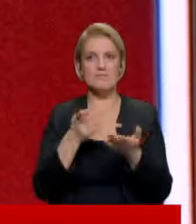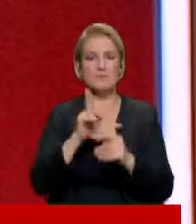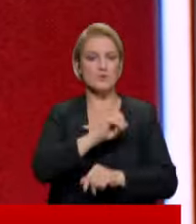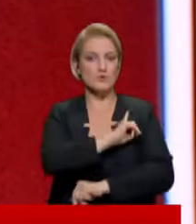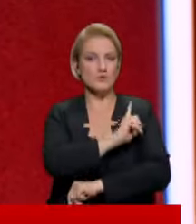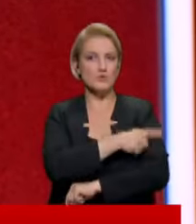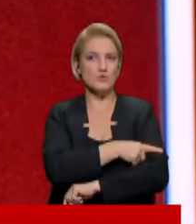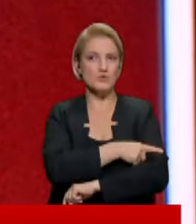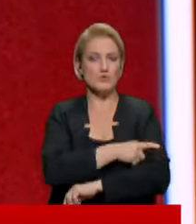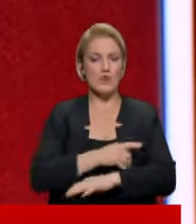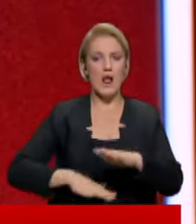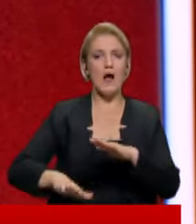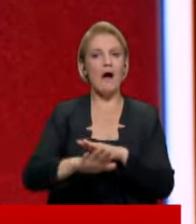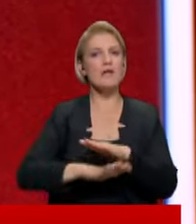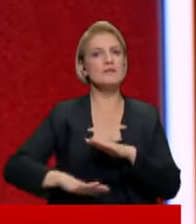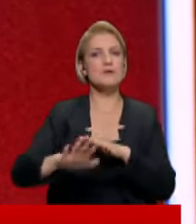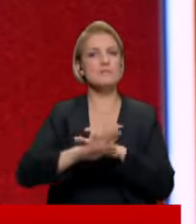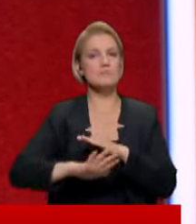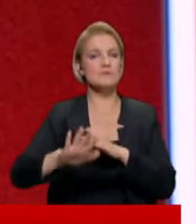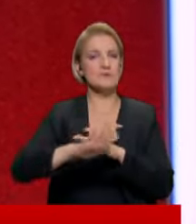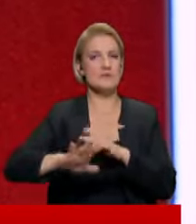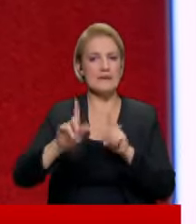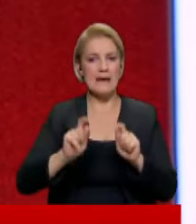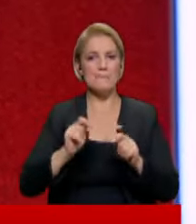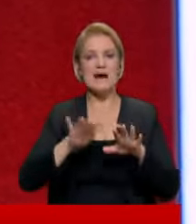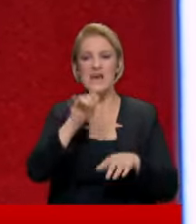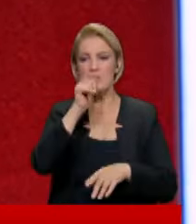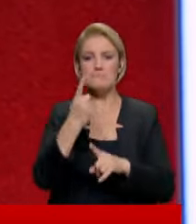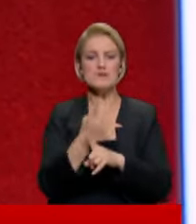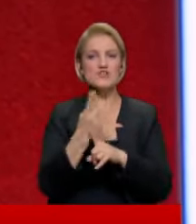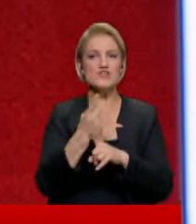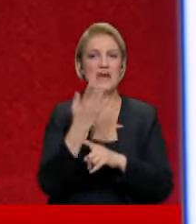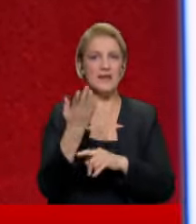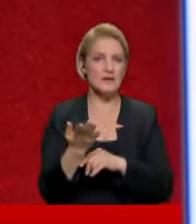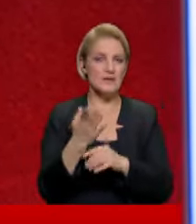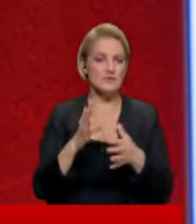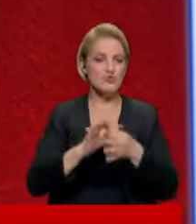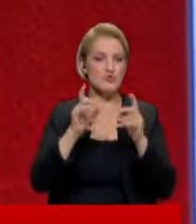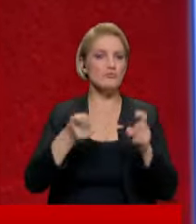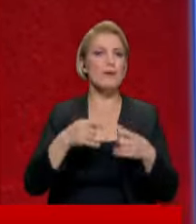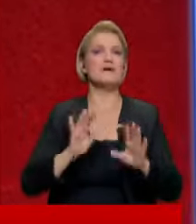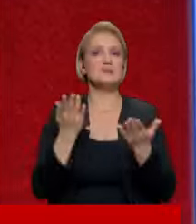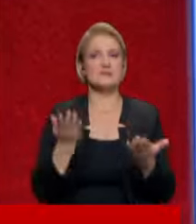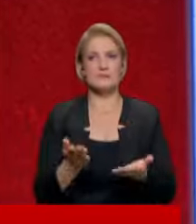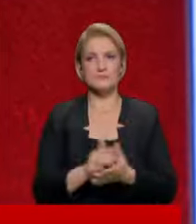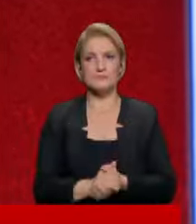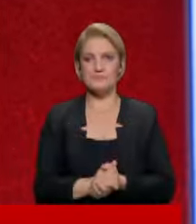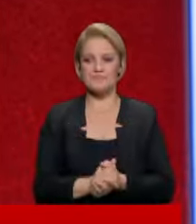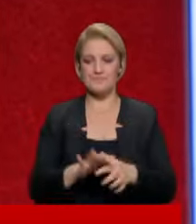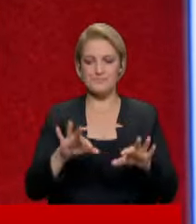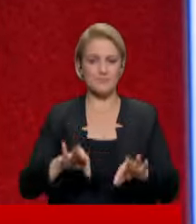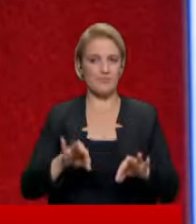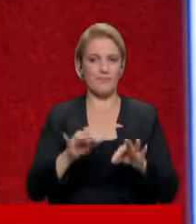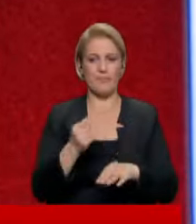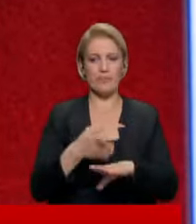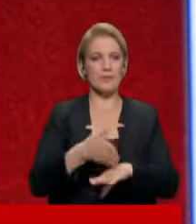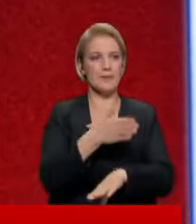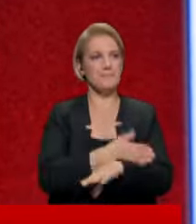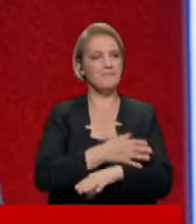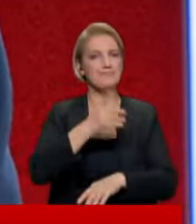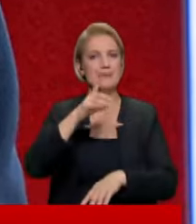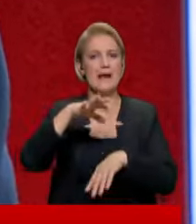güçlü bir altyapıyla ortaya çıkmazsanız hiçbir şeyin üstünden gelemezsiniz şimdi biraz önce